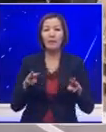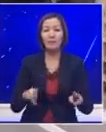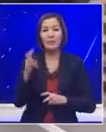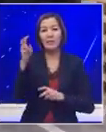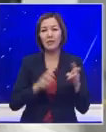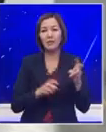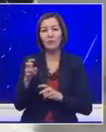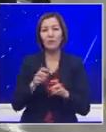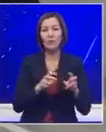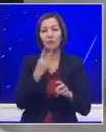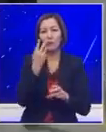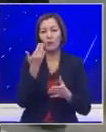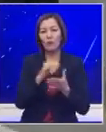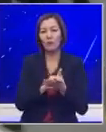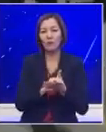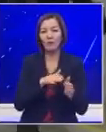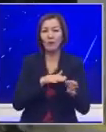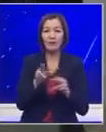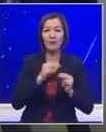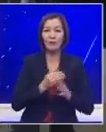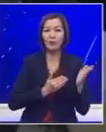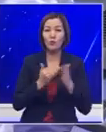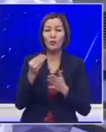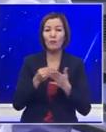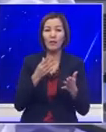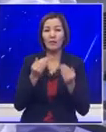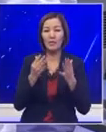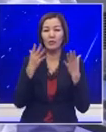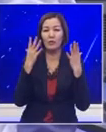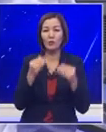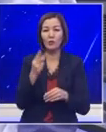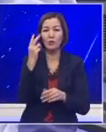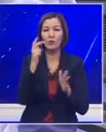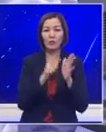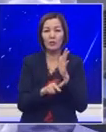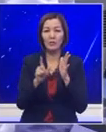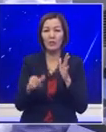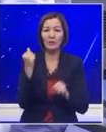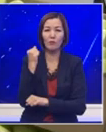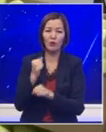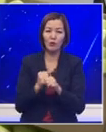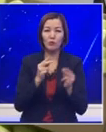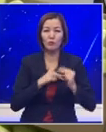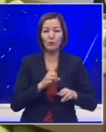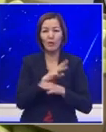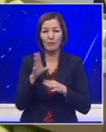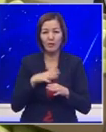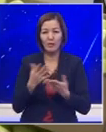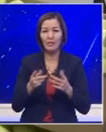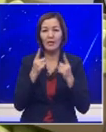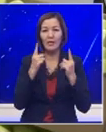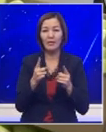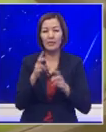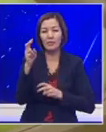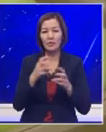өндірістік базасымен танысып, атқарылған жұмыстарды жоғары бағалады. Қазіргі кешенде 280 адам тұрақты жұмыспен қамтылған. Мұндай ірі